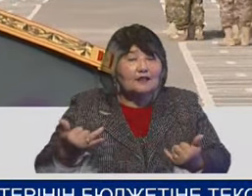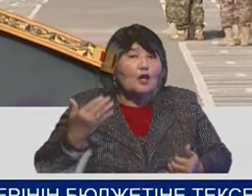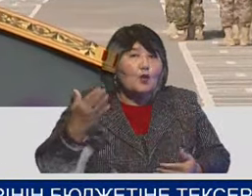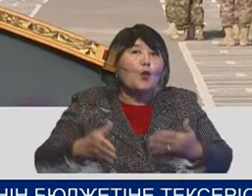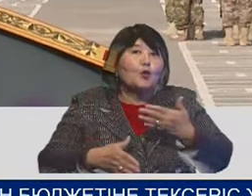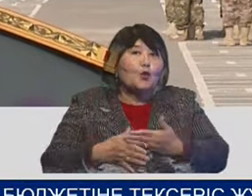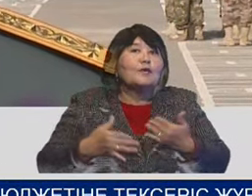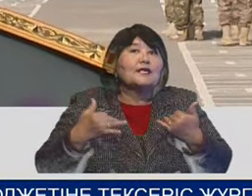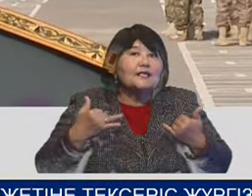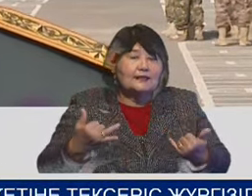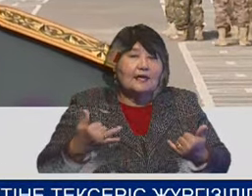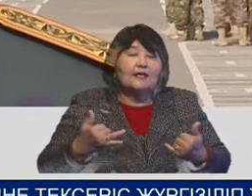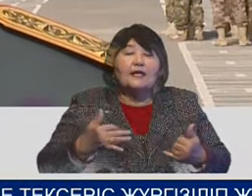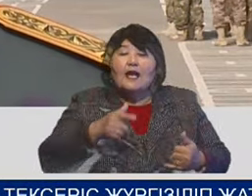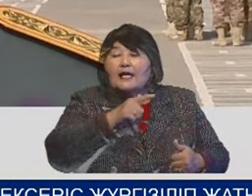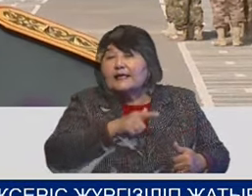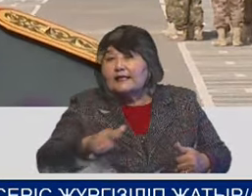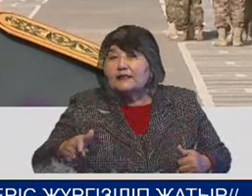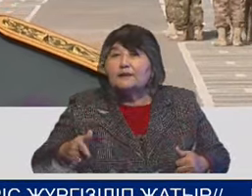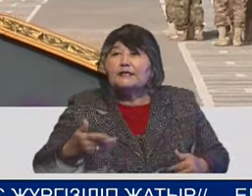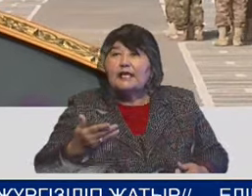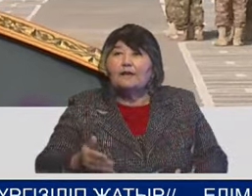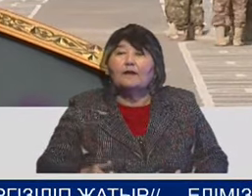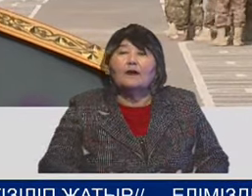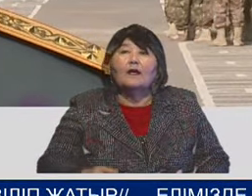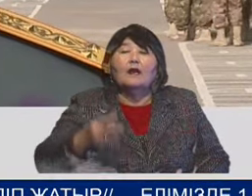көмек жасаған кезімізде